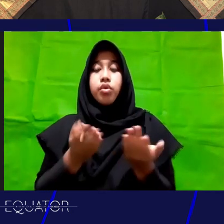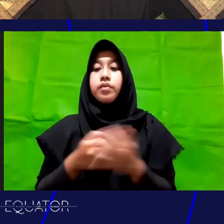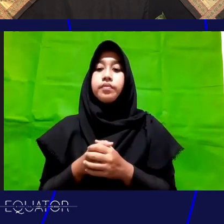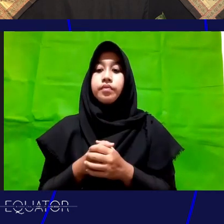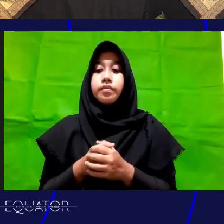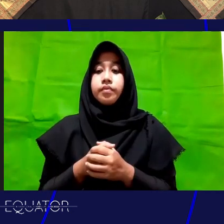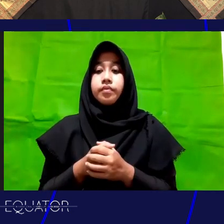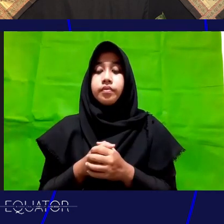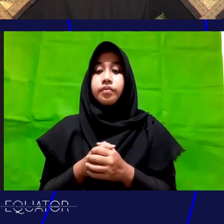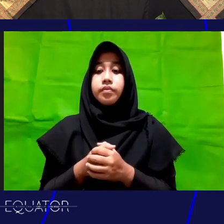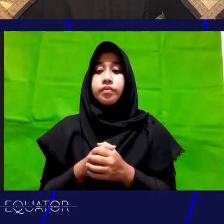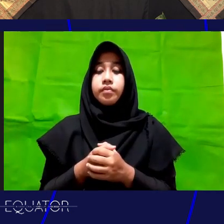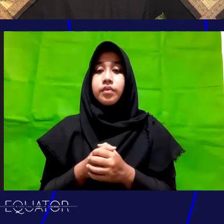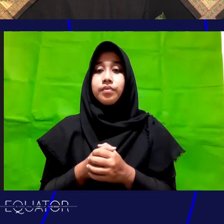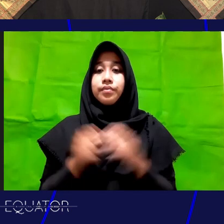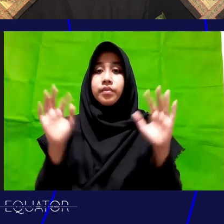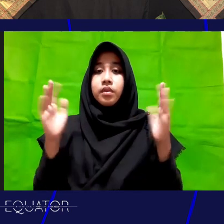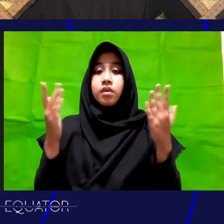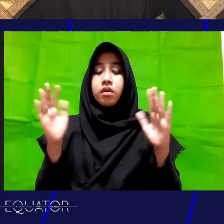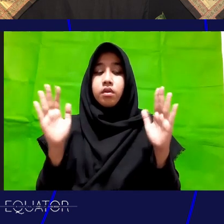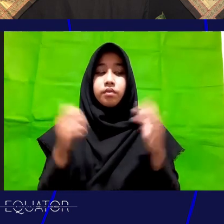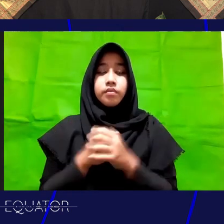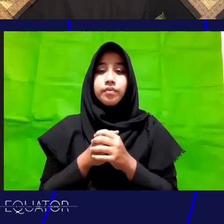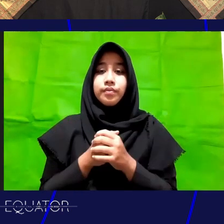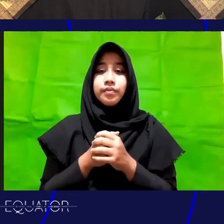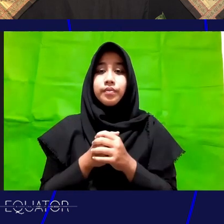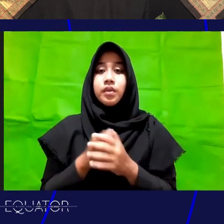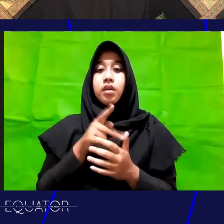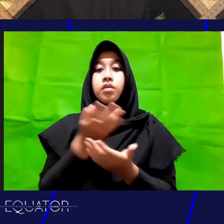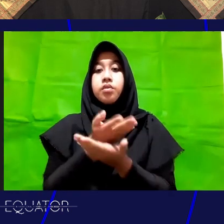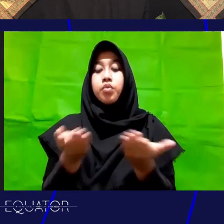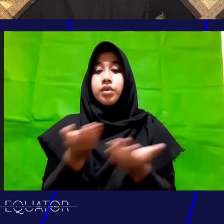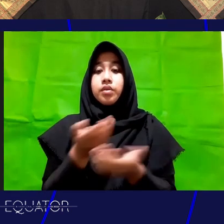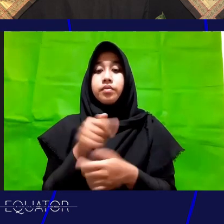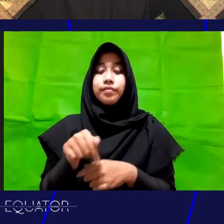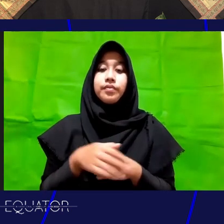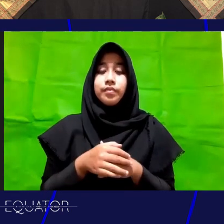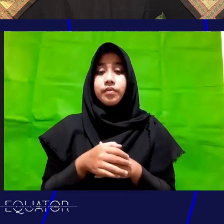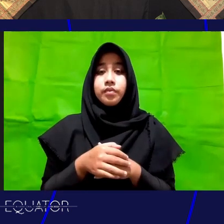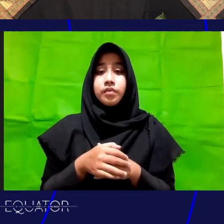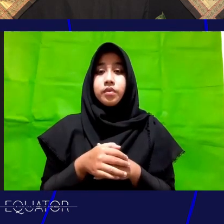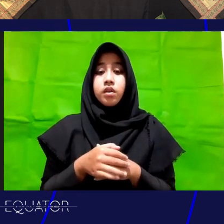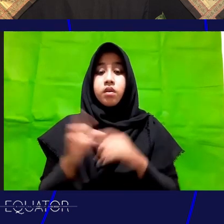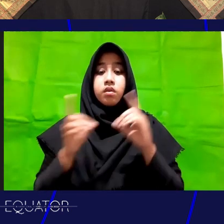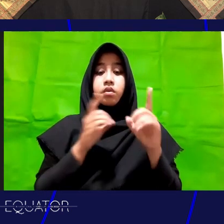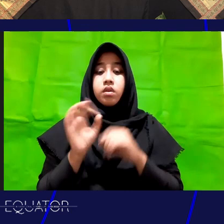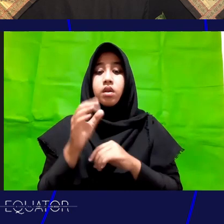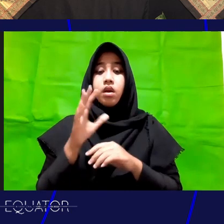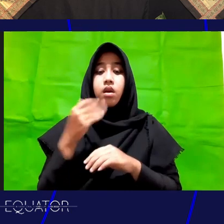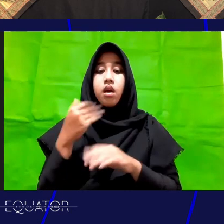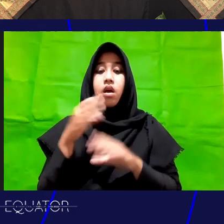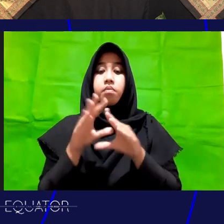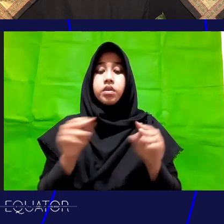Oke, ya kita kasih tepuk tangan untuk semua panelis dan kita semua di sini. Ya, diskusi kita tidak akan habis kalau diteruskan